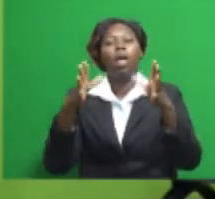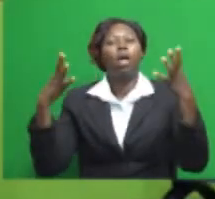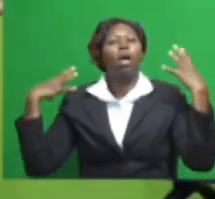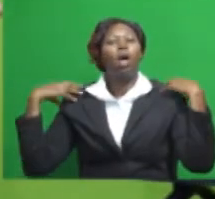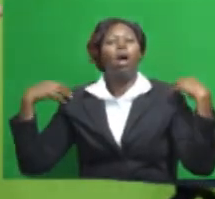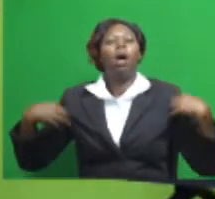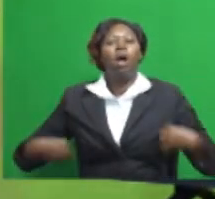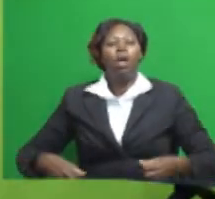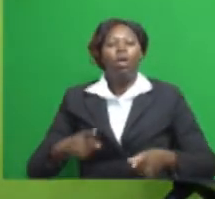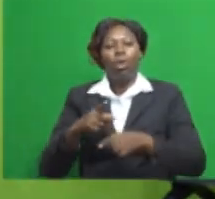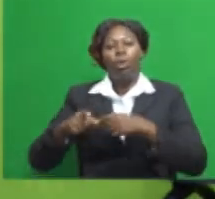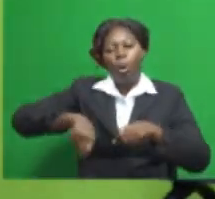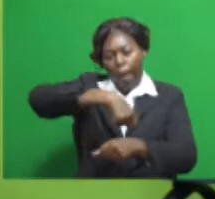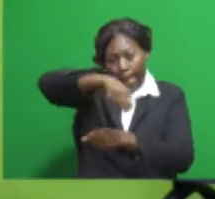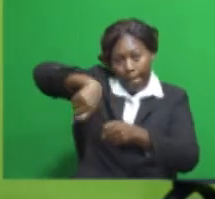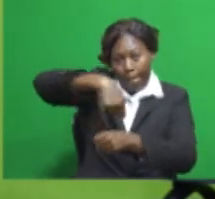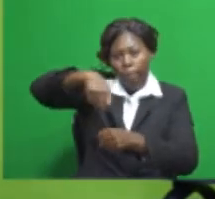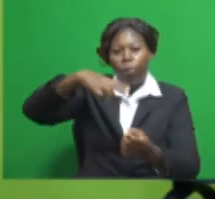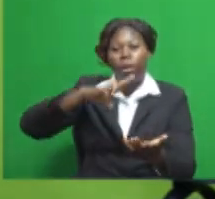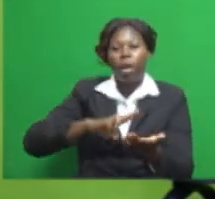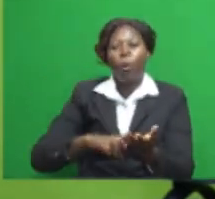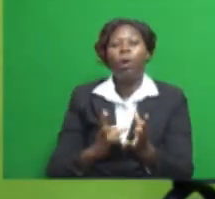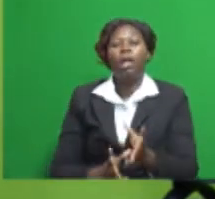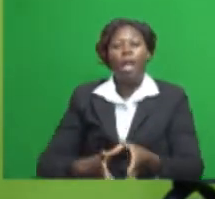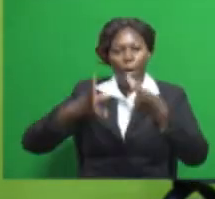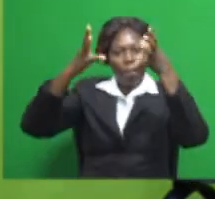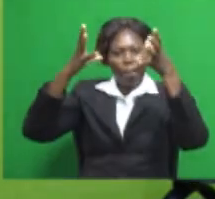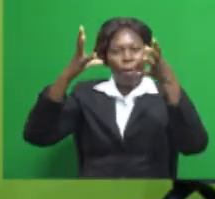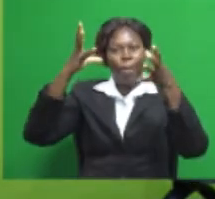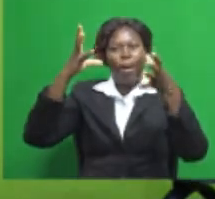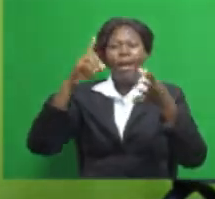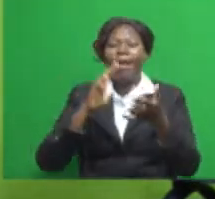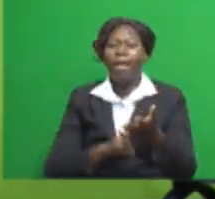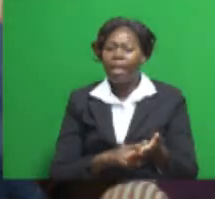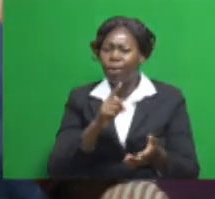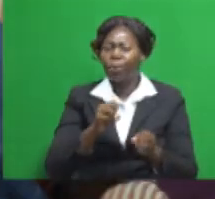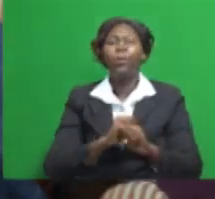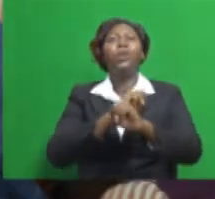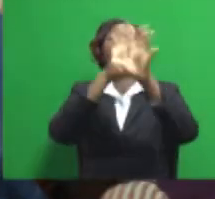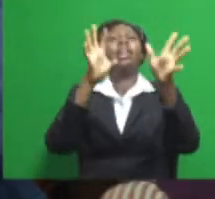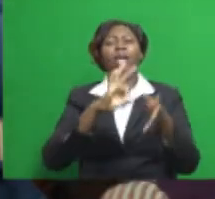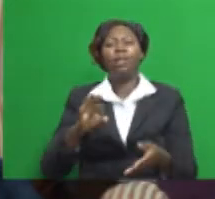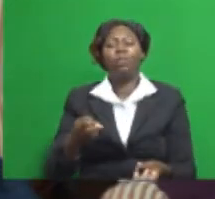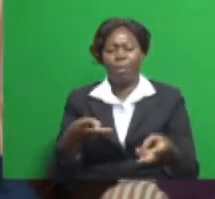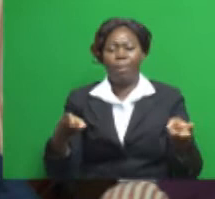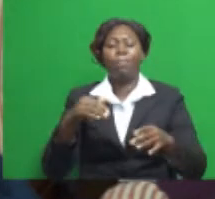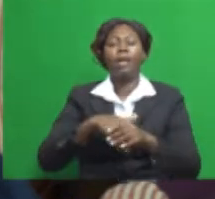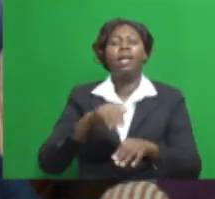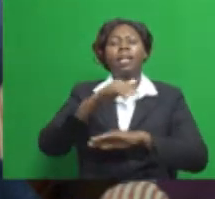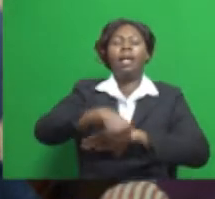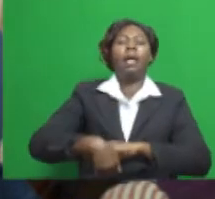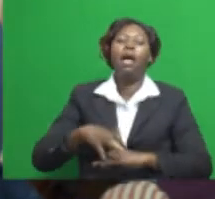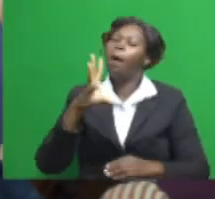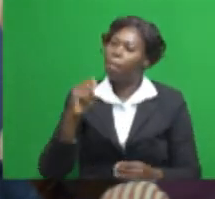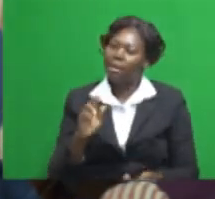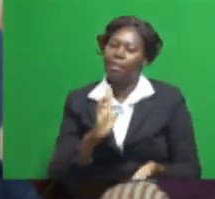moto uchiririma saka zviri kunzi vesa kutaura chokwadi faith vaive nayo vakaramba vakabatirira pa